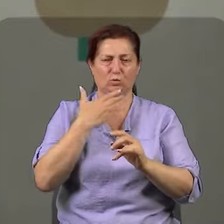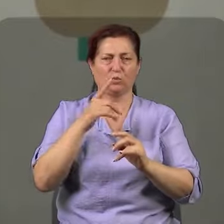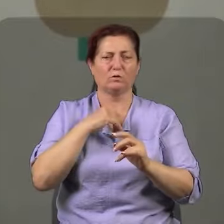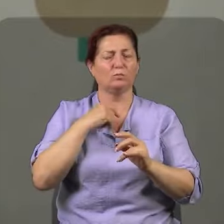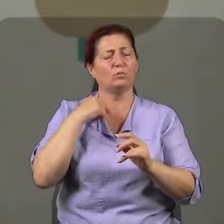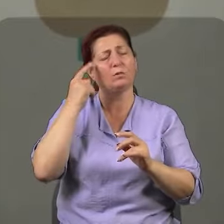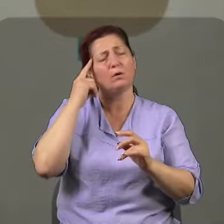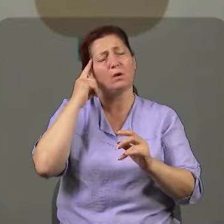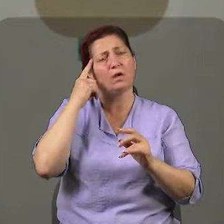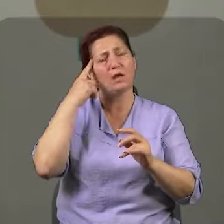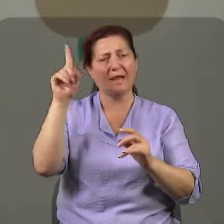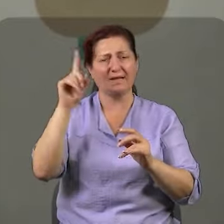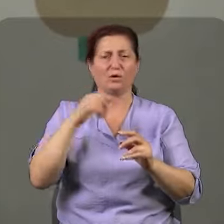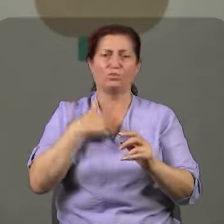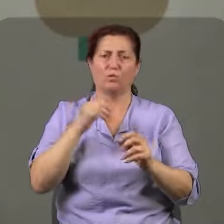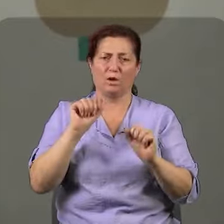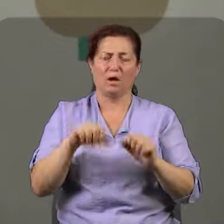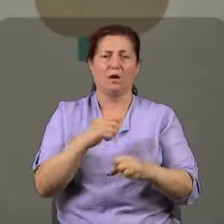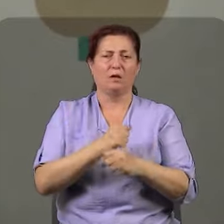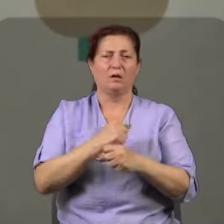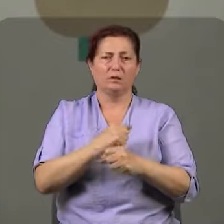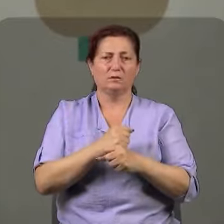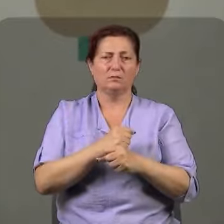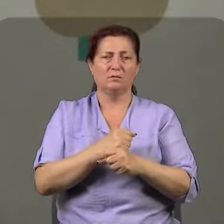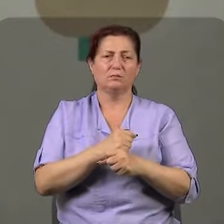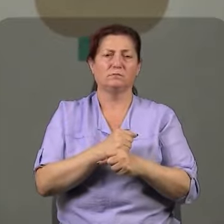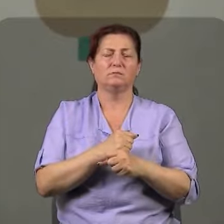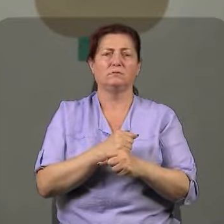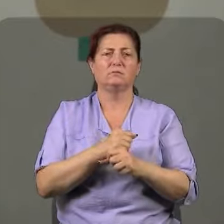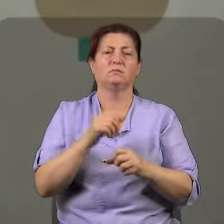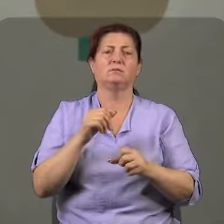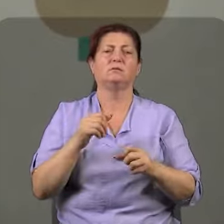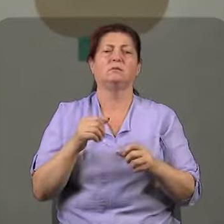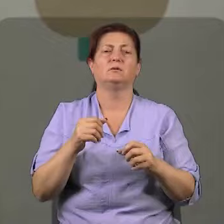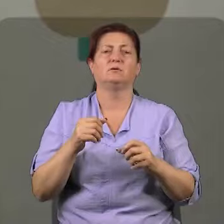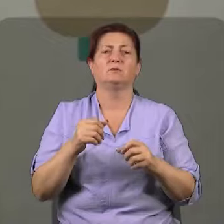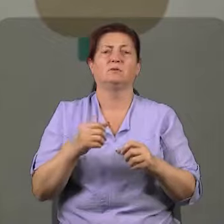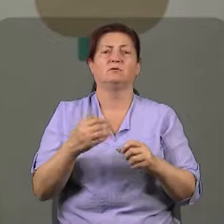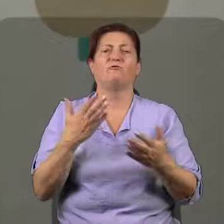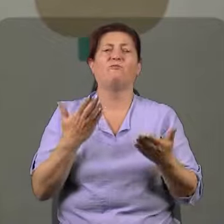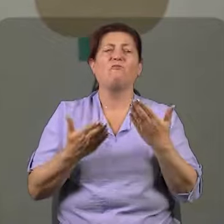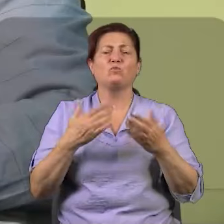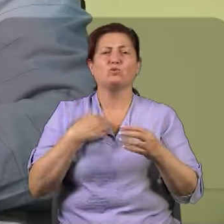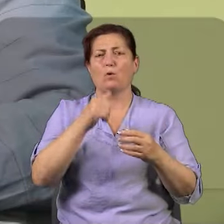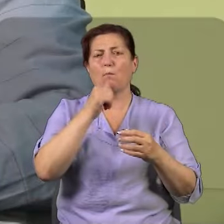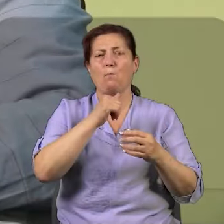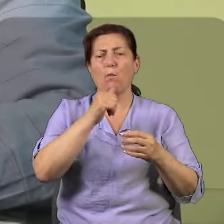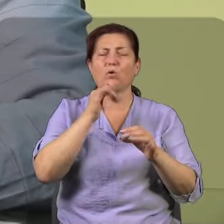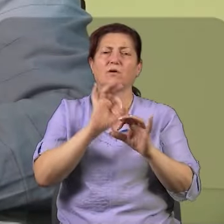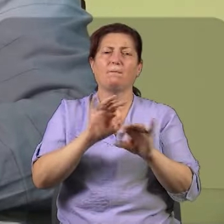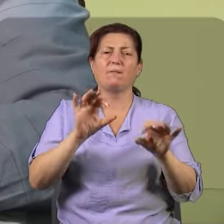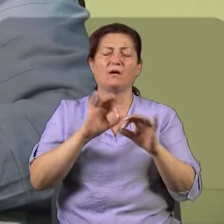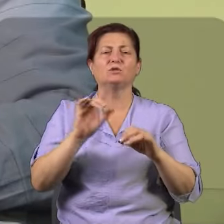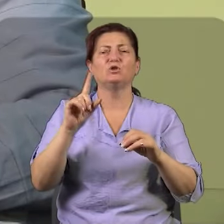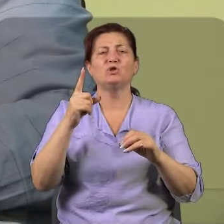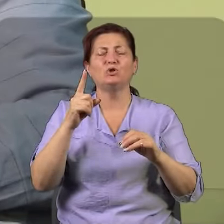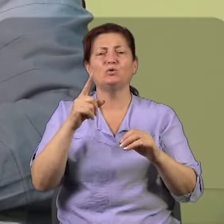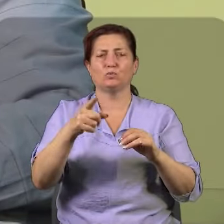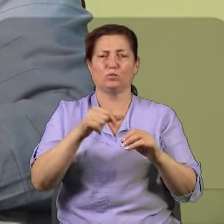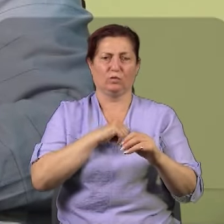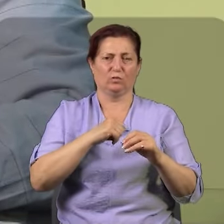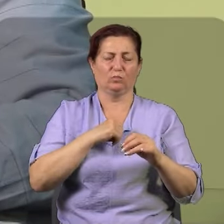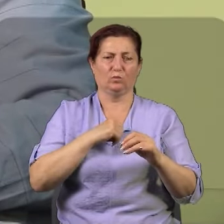անել, բայց ես ագամ դրան, հա, եթե ոնց որ ուզում եմ ոնց որ փորձեմ բացատրել, թե ինչու ենք այս իրավիճակի